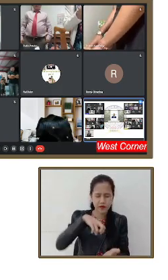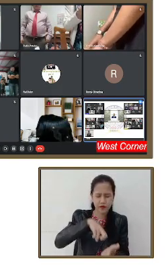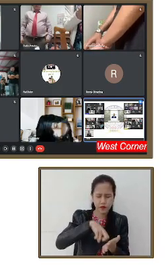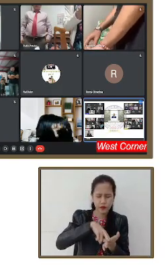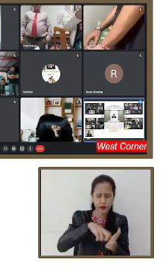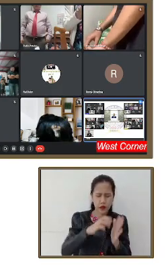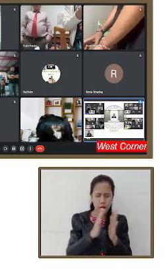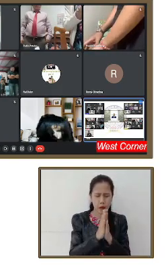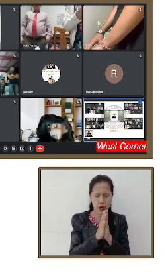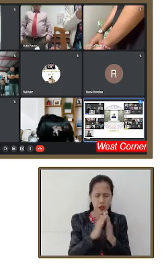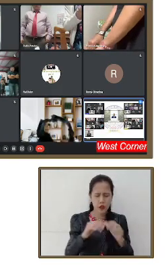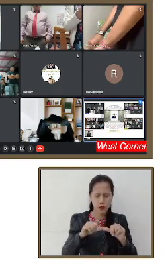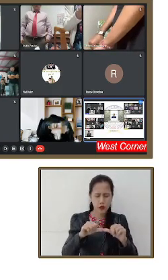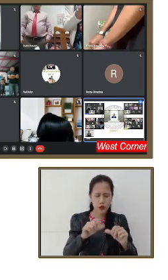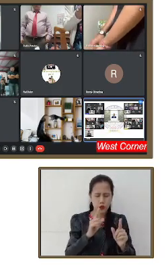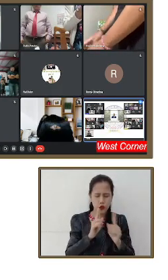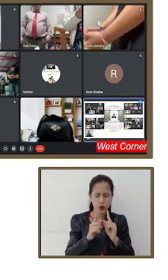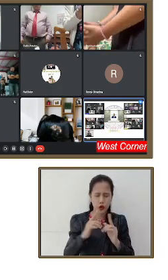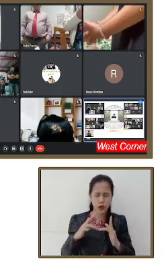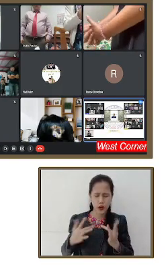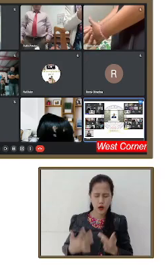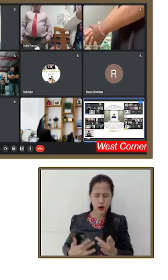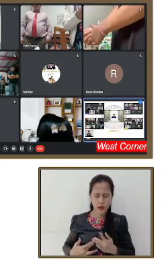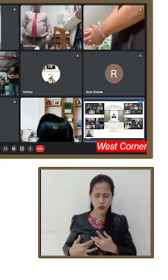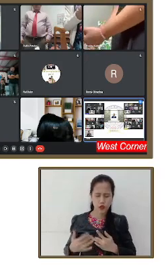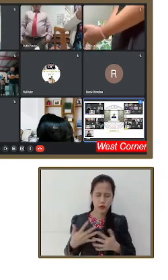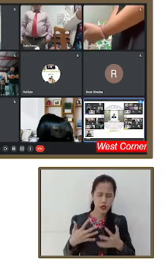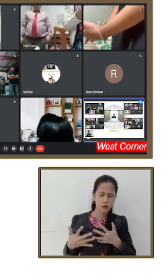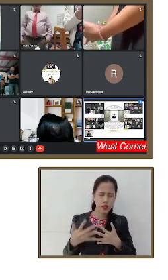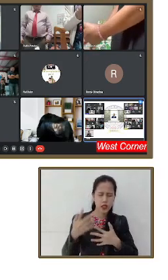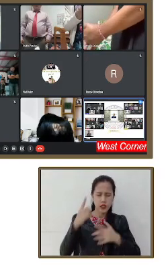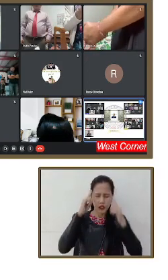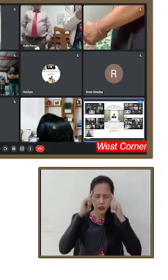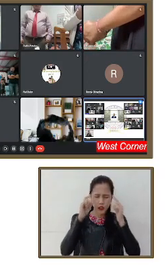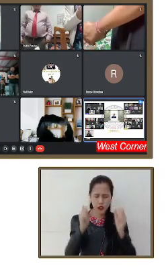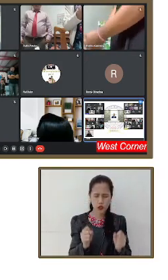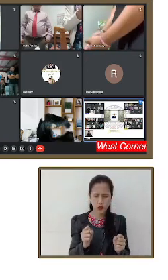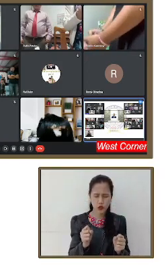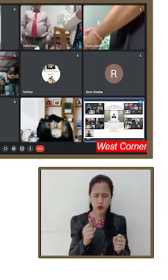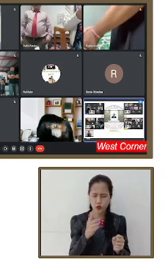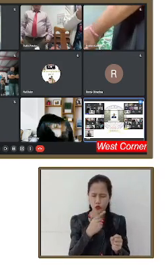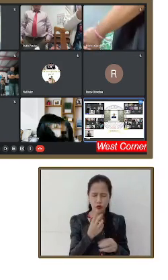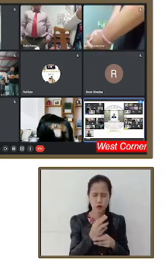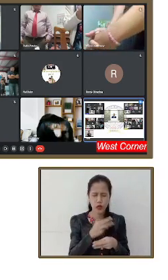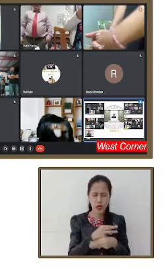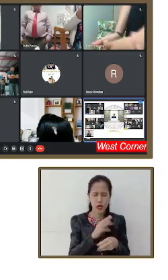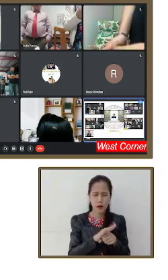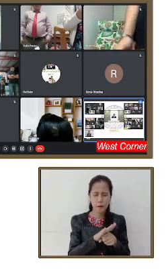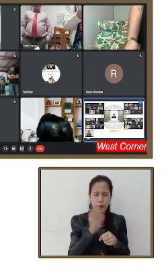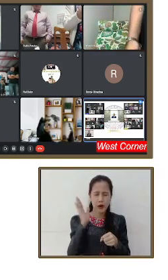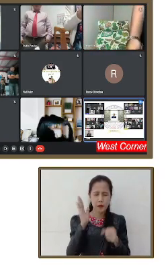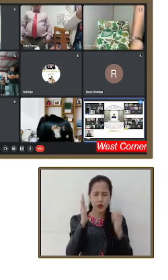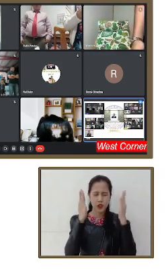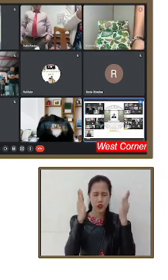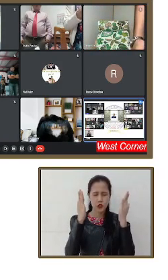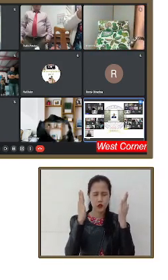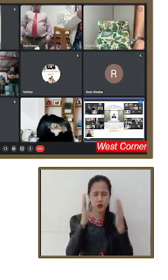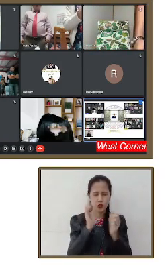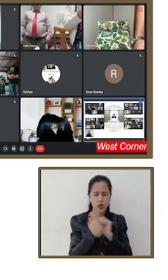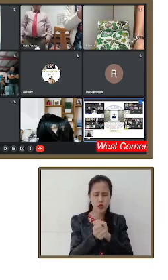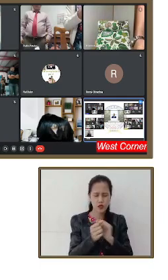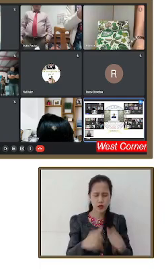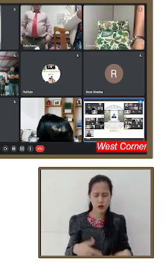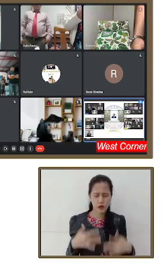patuloy na mag-convict sa kanila, sa mga gumawa ng desisyon na isusuko po nila ang kanilang buhay sa inyo, Panginoon. Sa mga gumawa ng